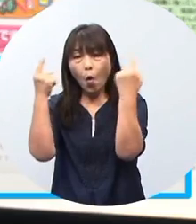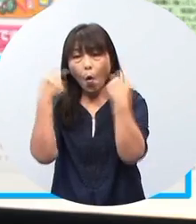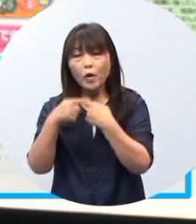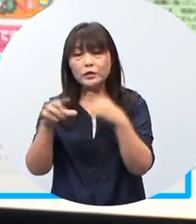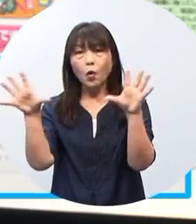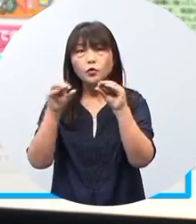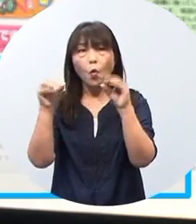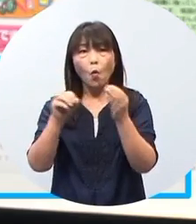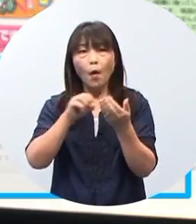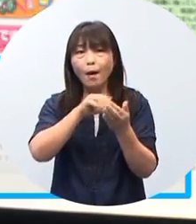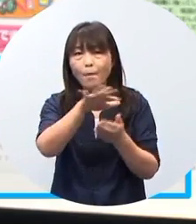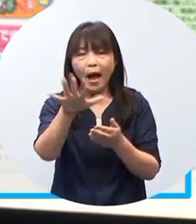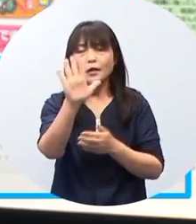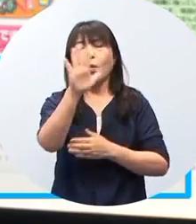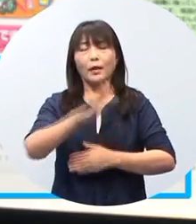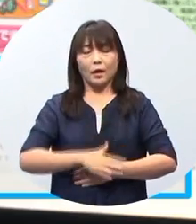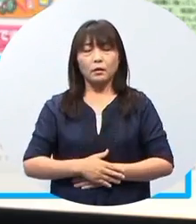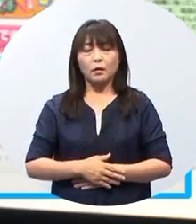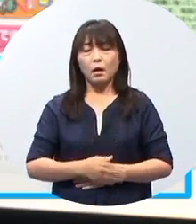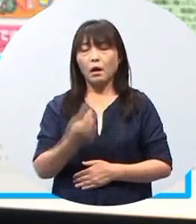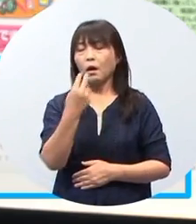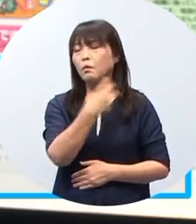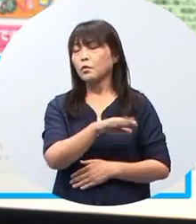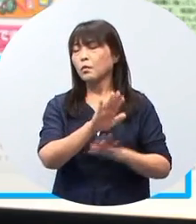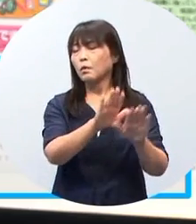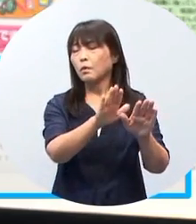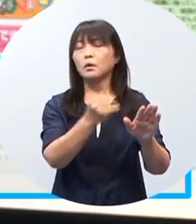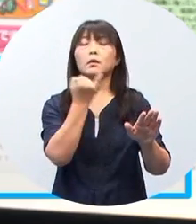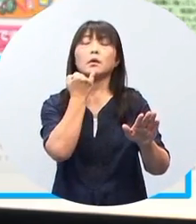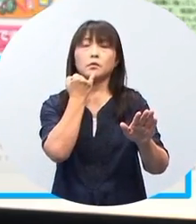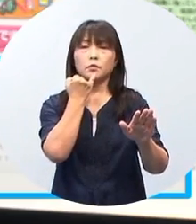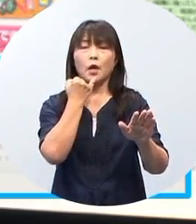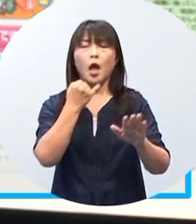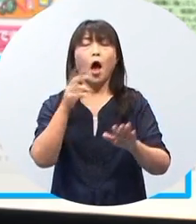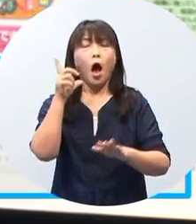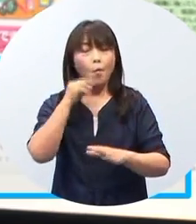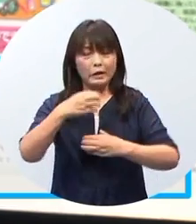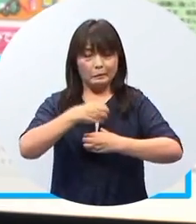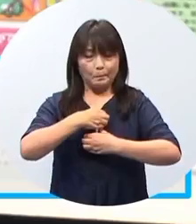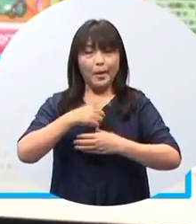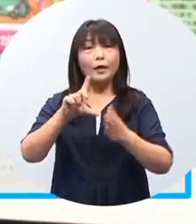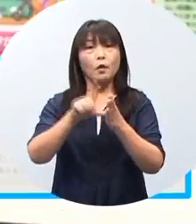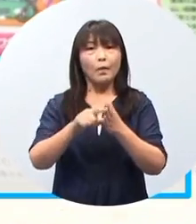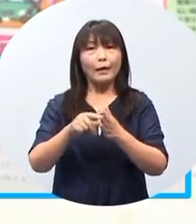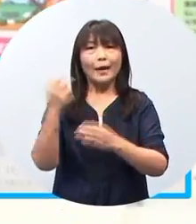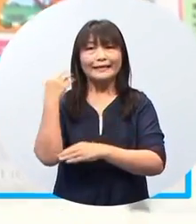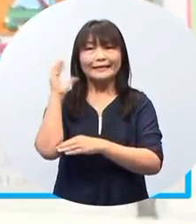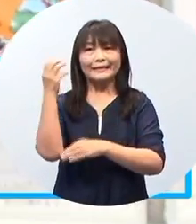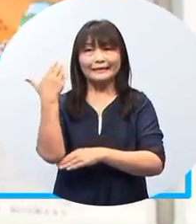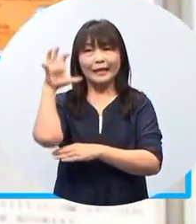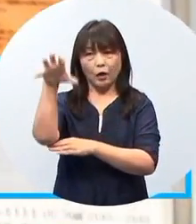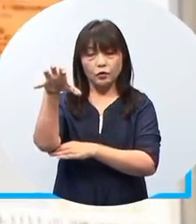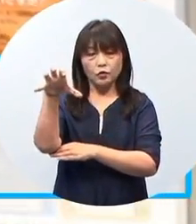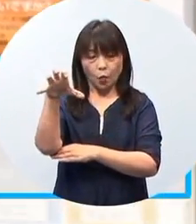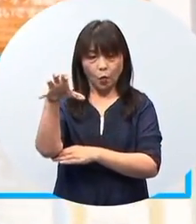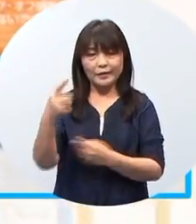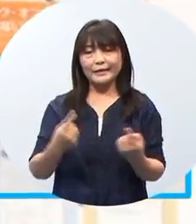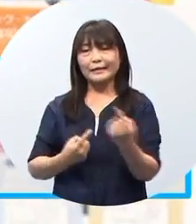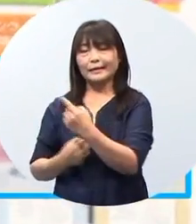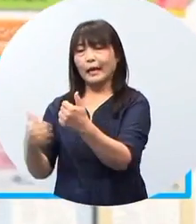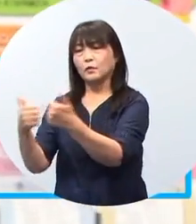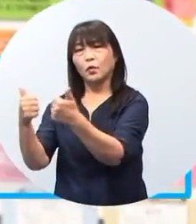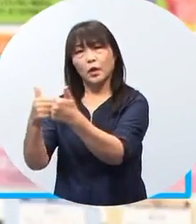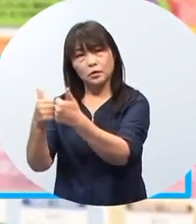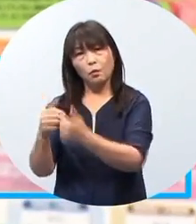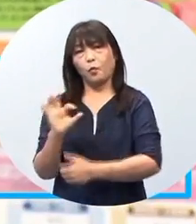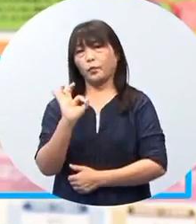して放置しておくだけで大丈夫です。ご心配な方がもしあれば市役所の方に問い合わせていただいても、私どもで相